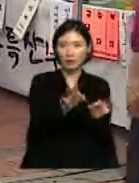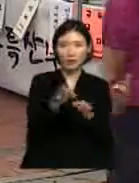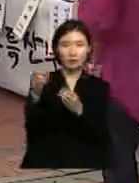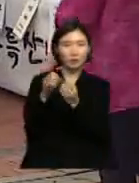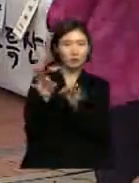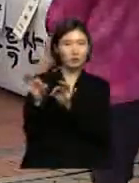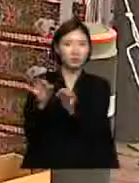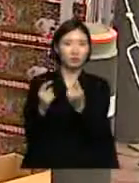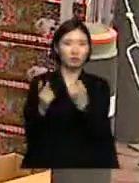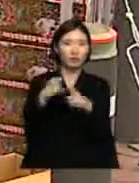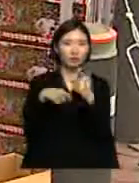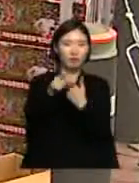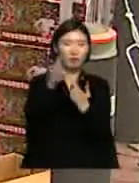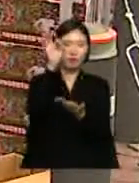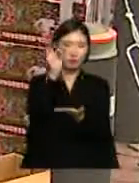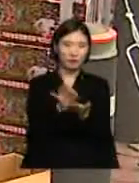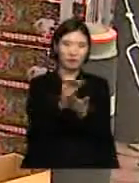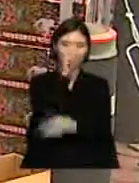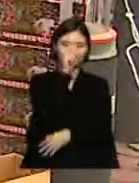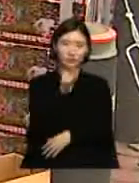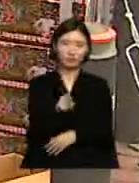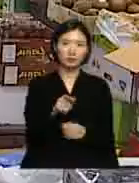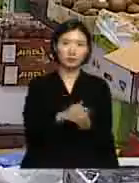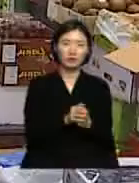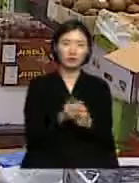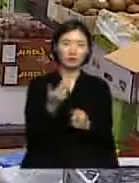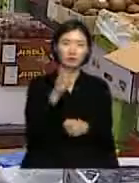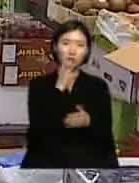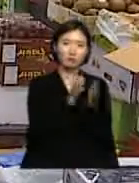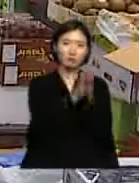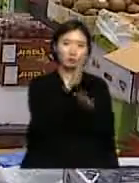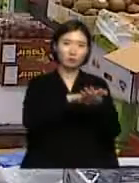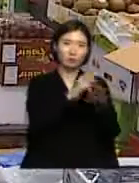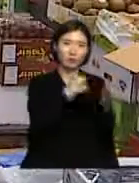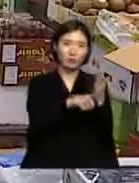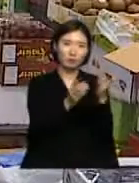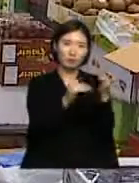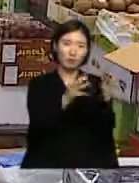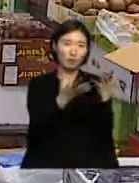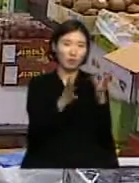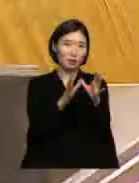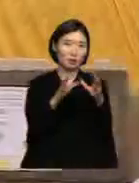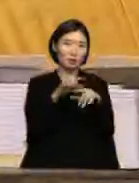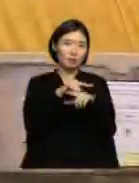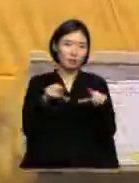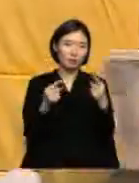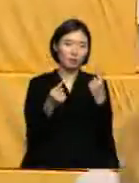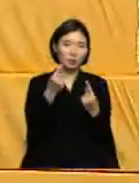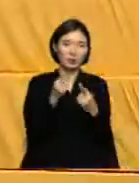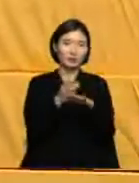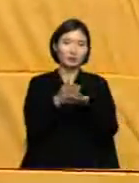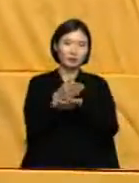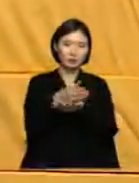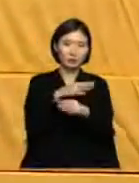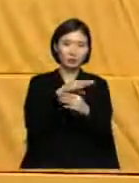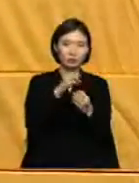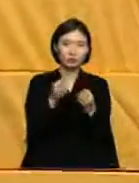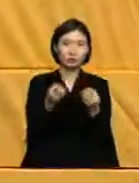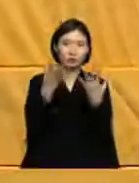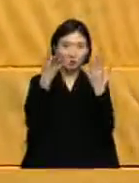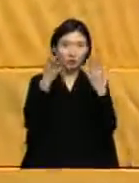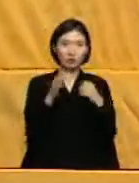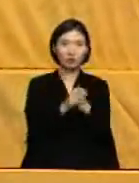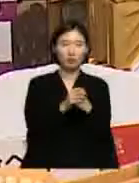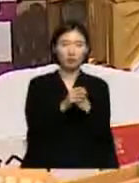다소 싸다는 점도 장점입니다. 한편 서울시 농수산식품공사는 평년보다 늦은 추석으로 농수산물의 작황이